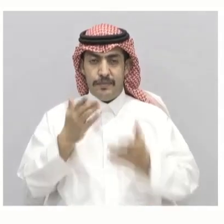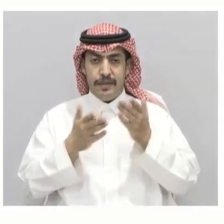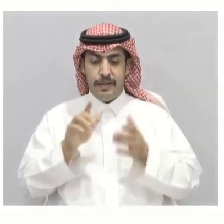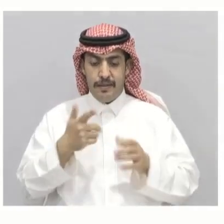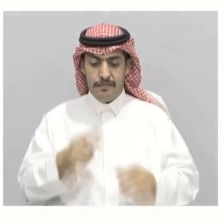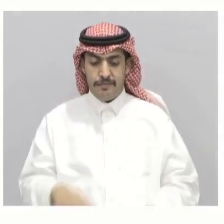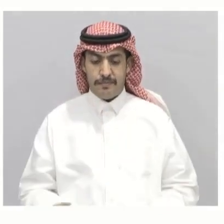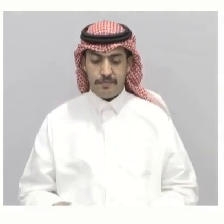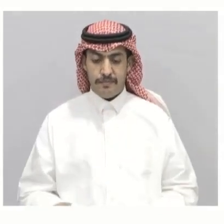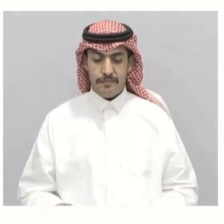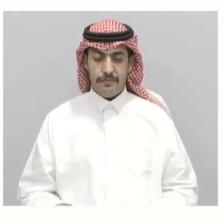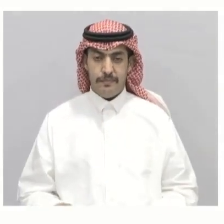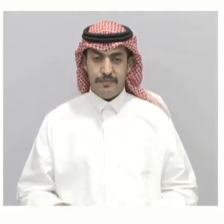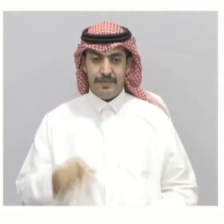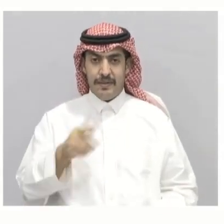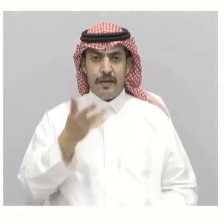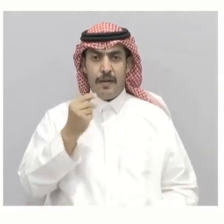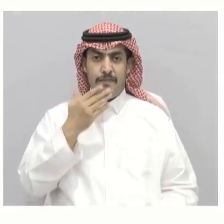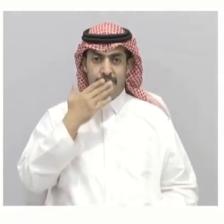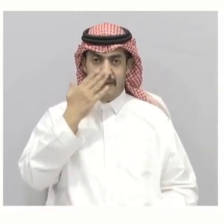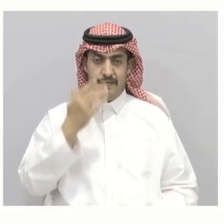هنا الزاويه مجهوله